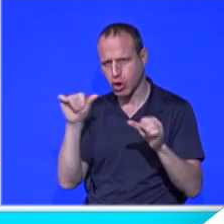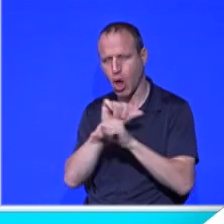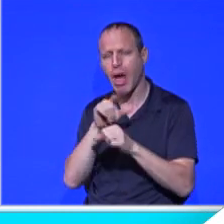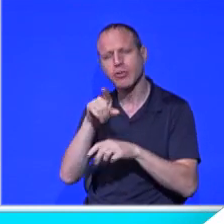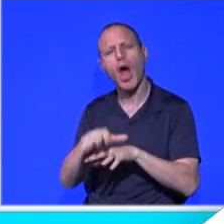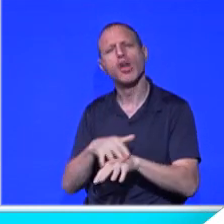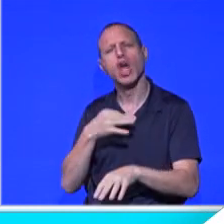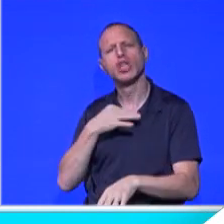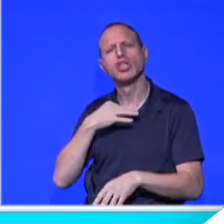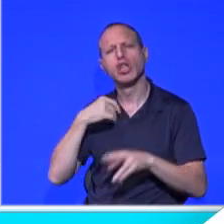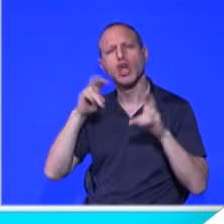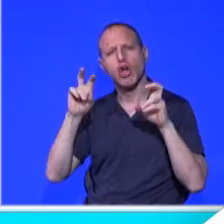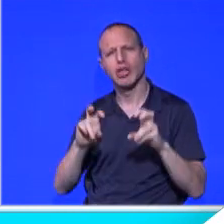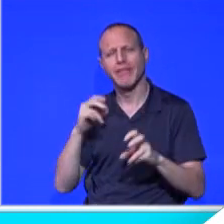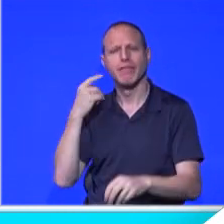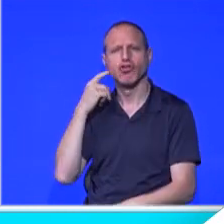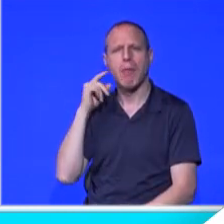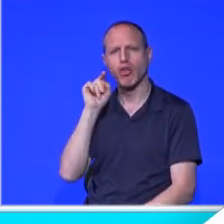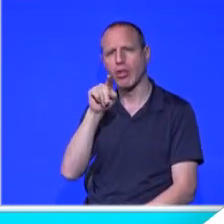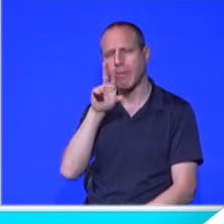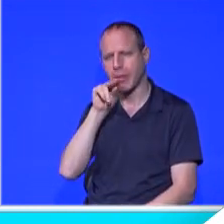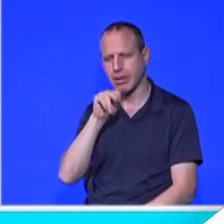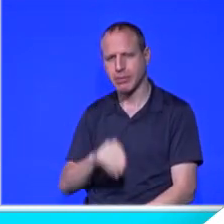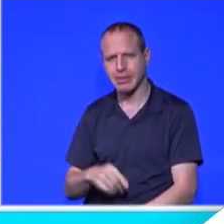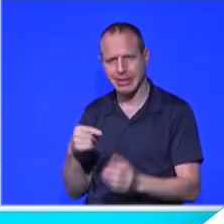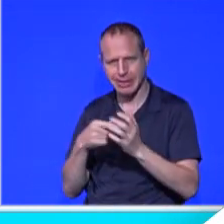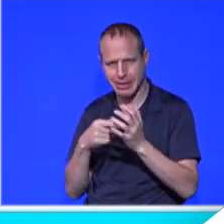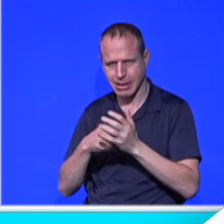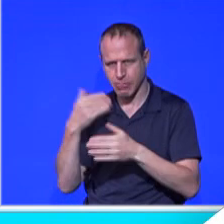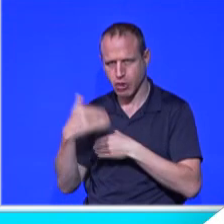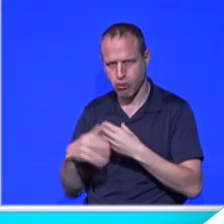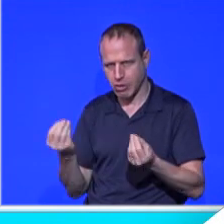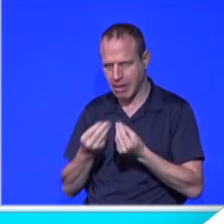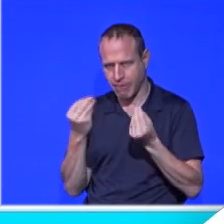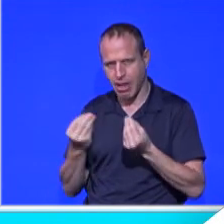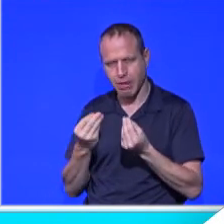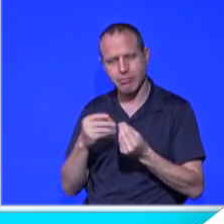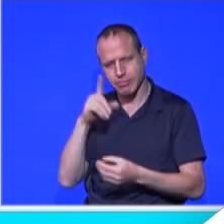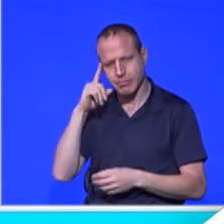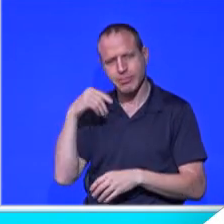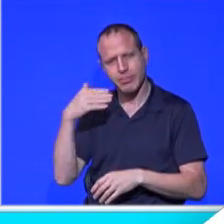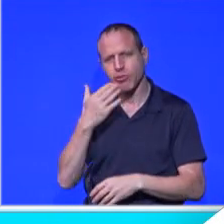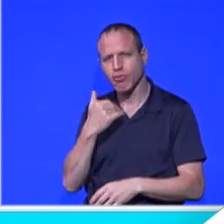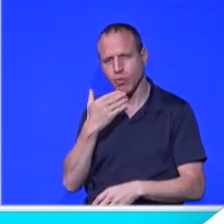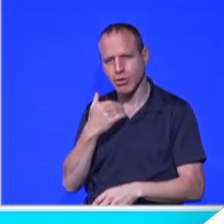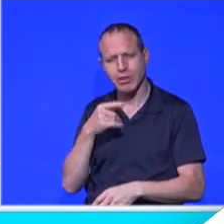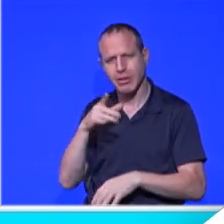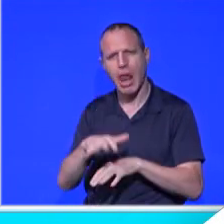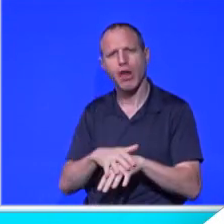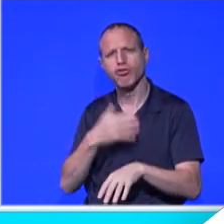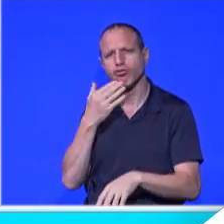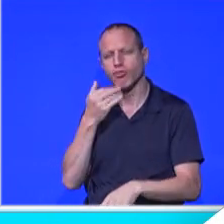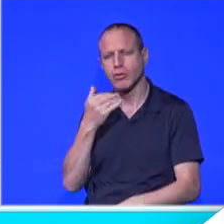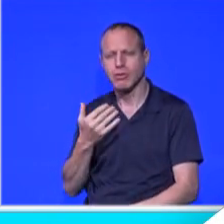כשאני יושבת ושומעת אותך מדבר, כי בסופו של דבר, אתה יודע, להיות יהודי זה, זה, זה להרגיש